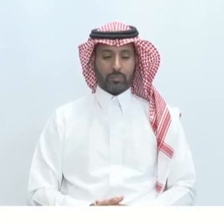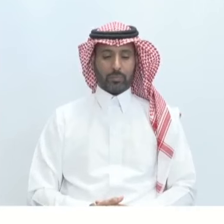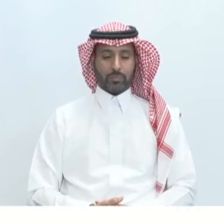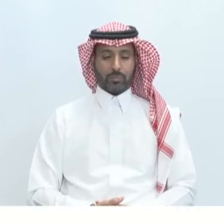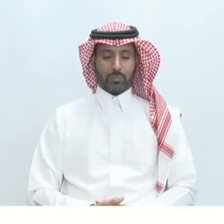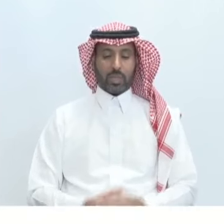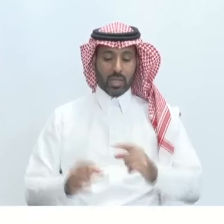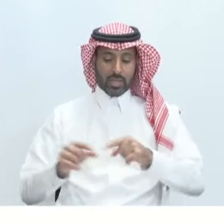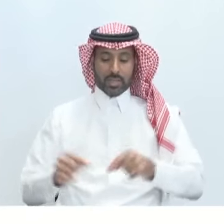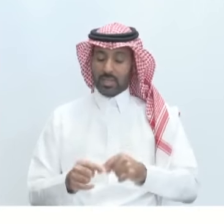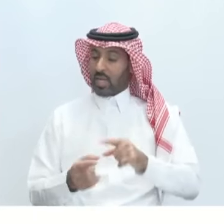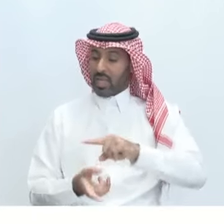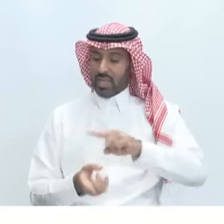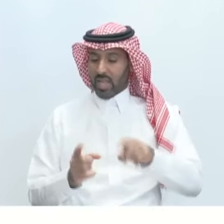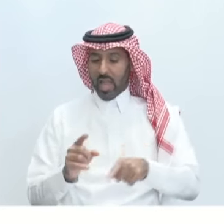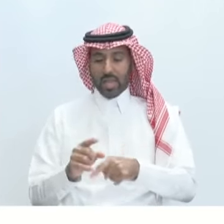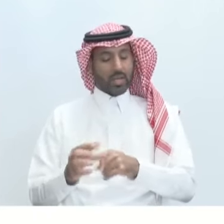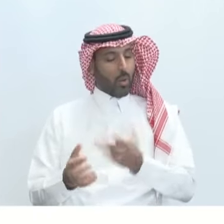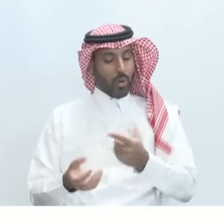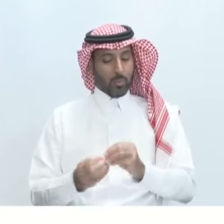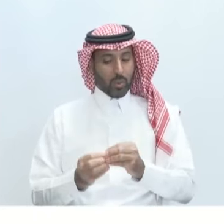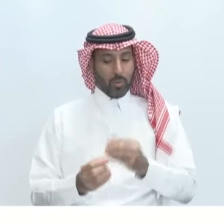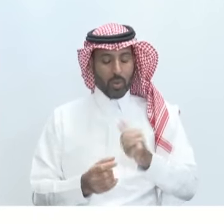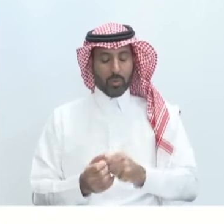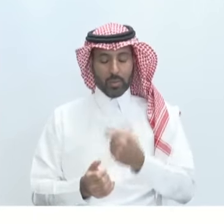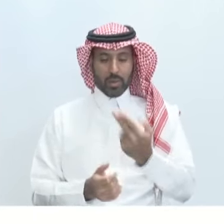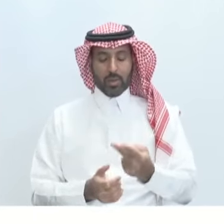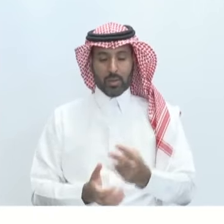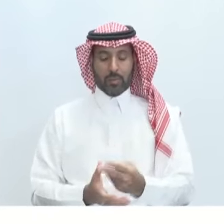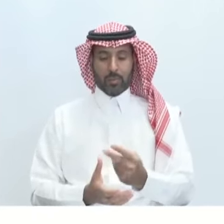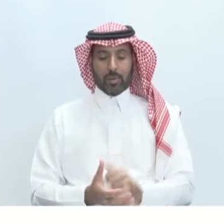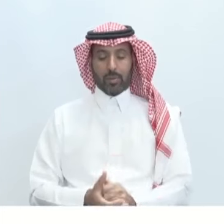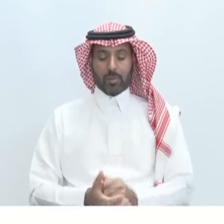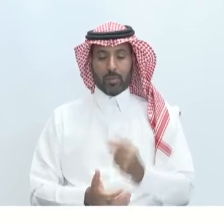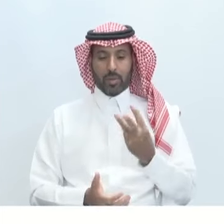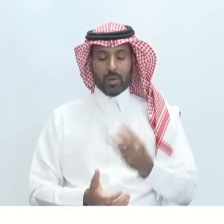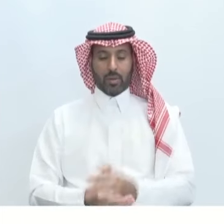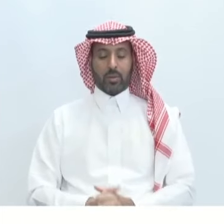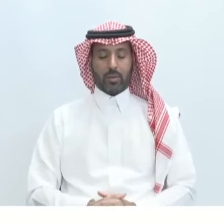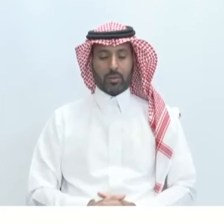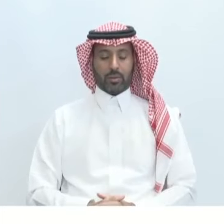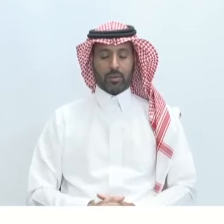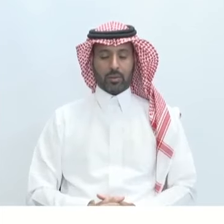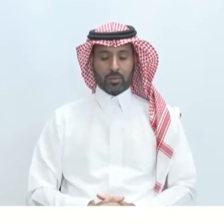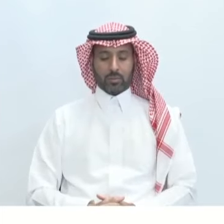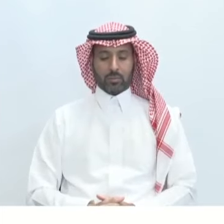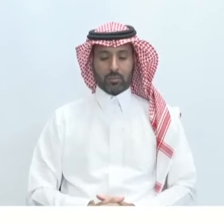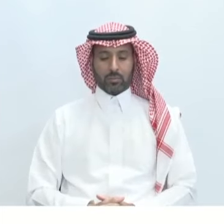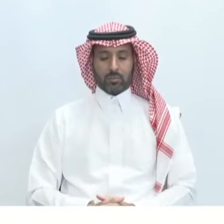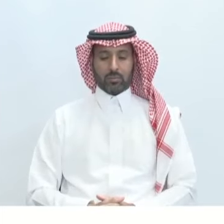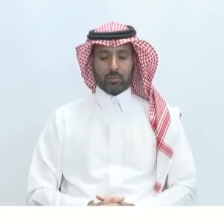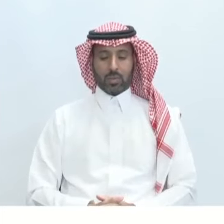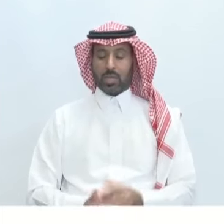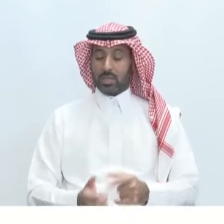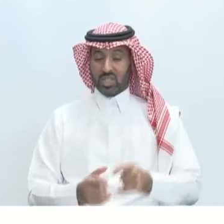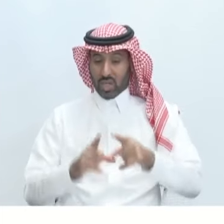ثم حدد شكل الدائره للمنطقه الملونه بالرقم او المشار اليها بالرقم ثلاثه حدد